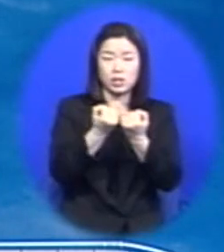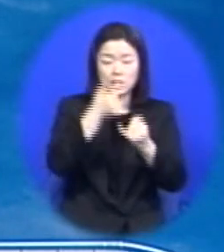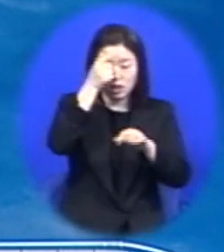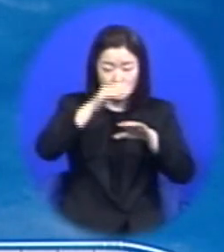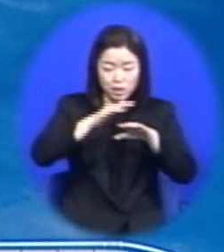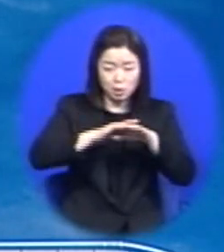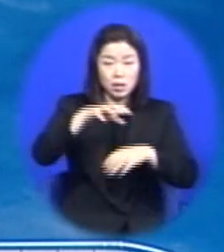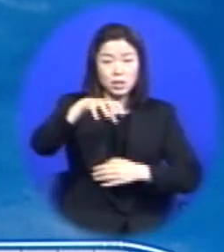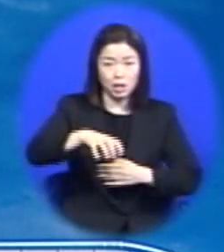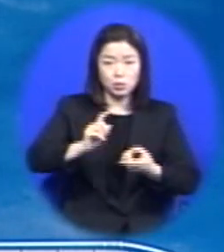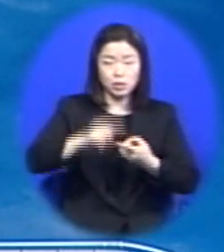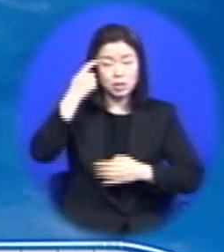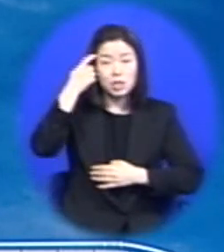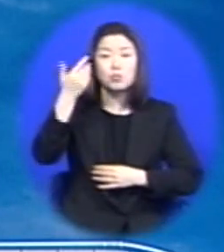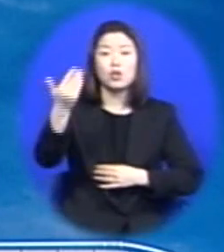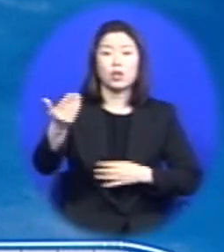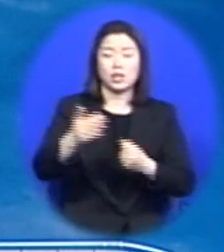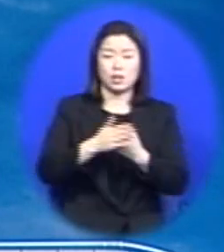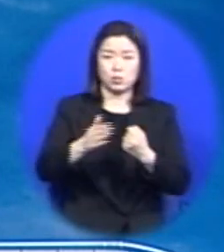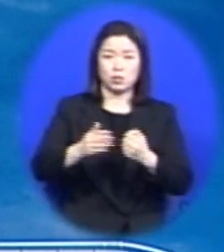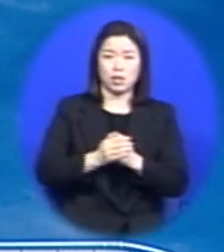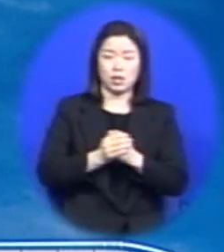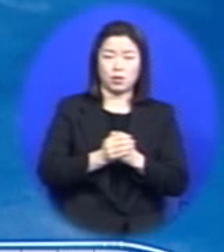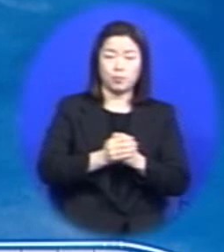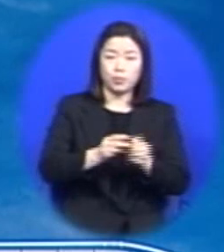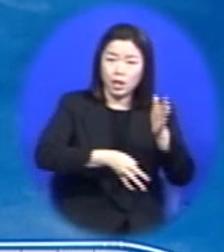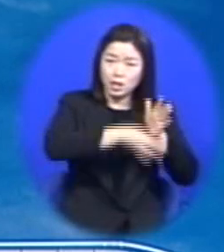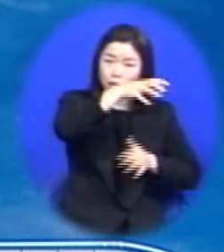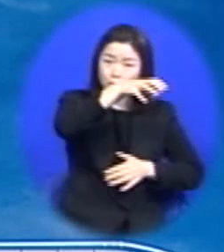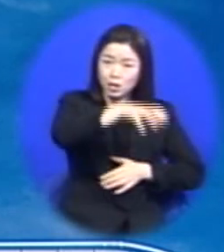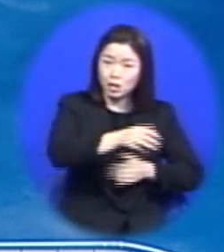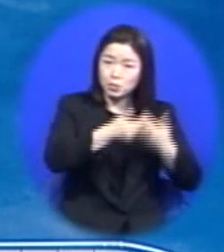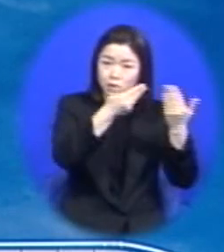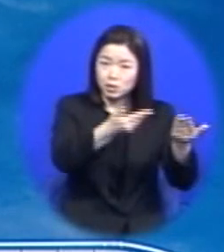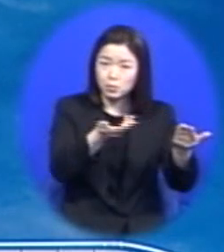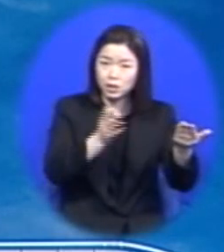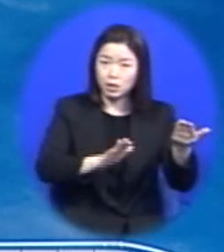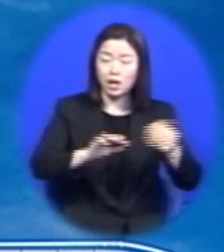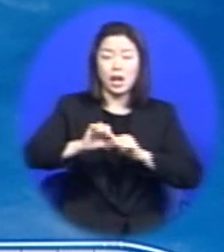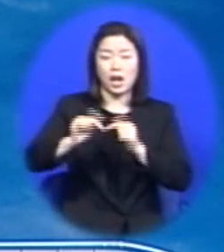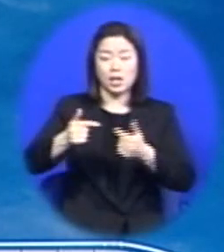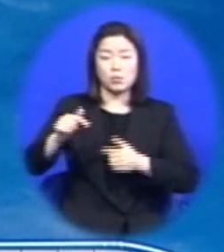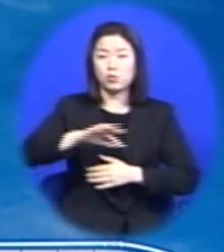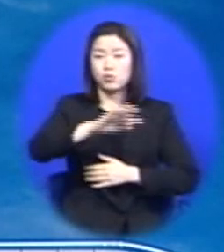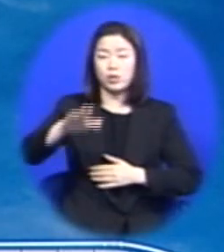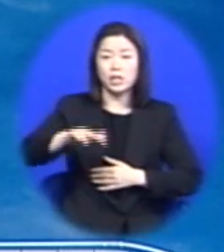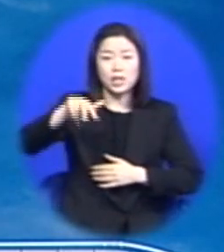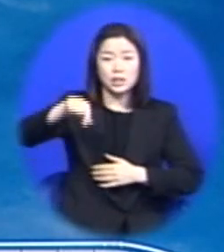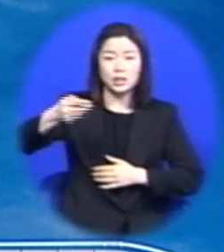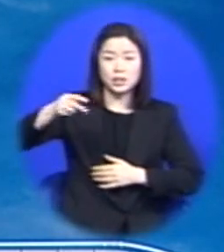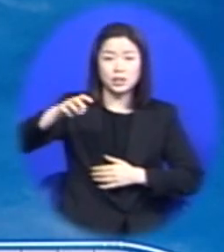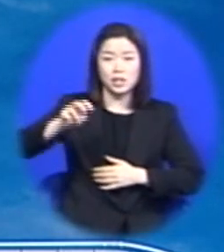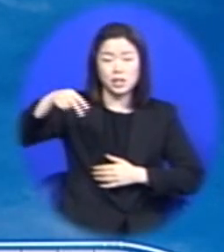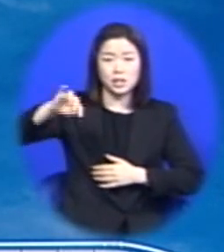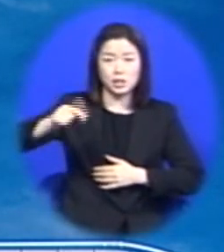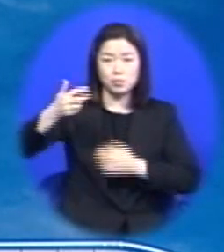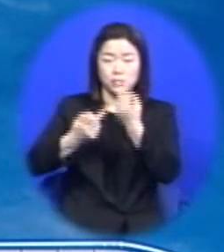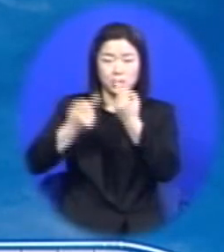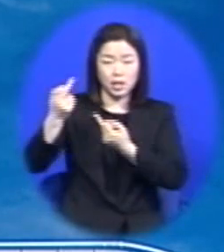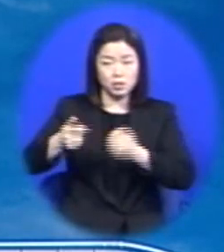때문입니다. 예루살렘에서 예배 드려야 됩니까? 우리가 늘 드리던 그리심산에서 예배 드려도 되는 겁니까?